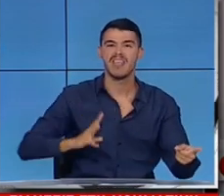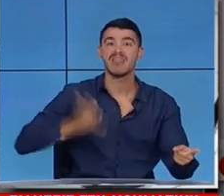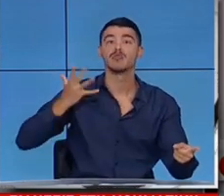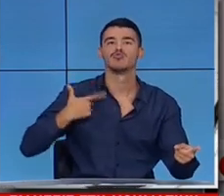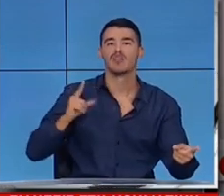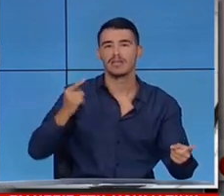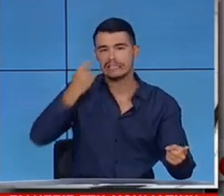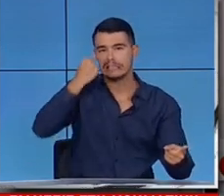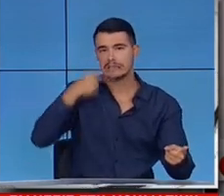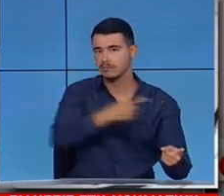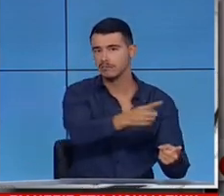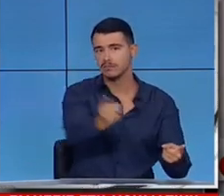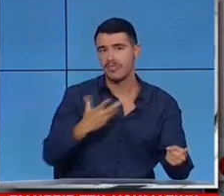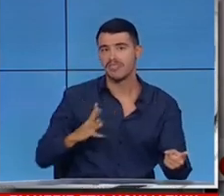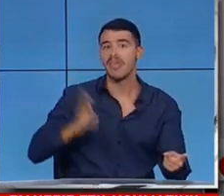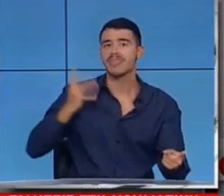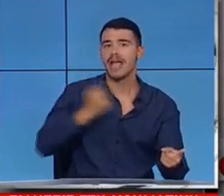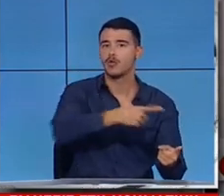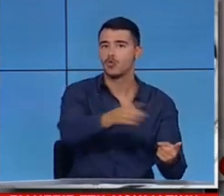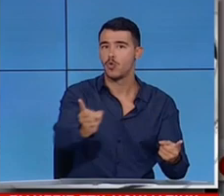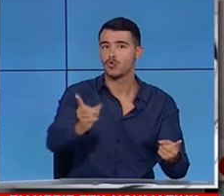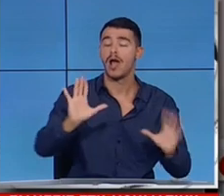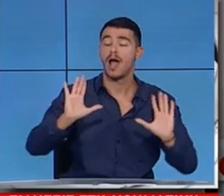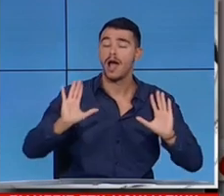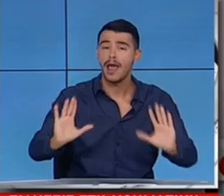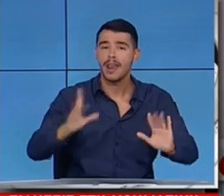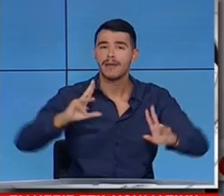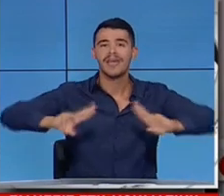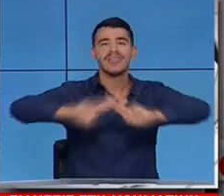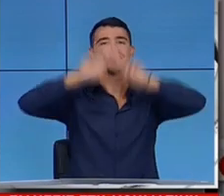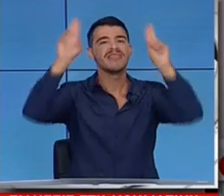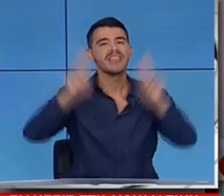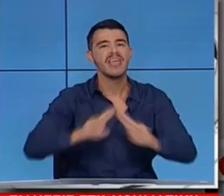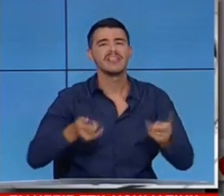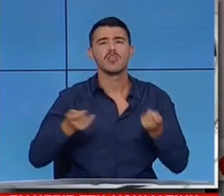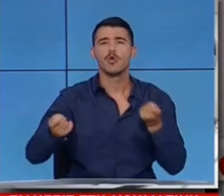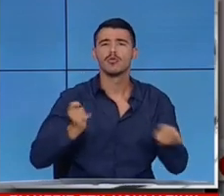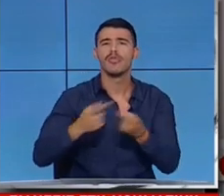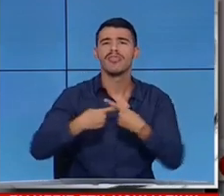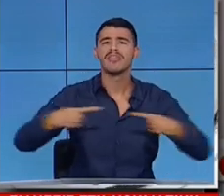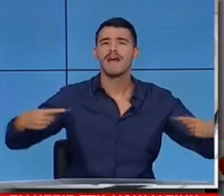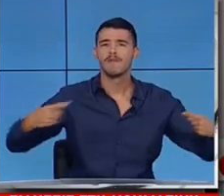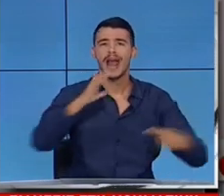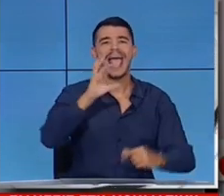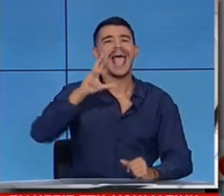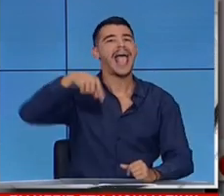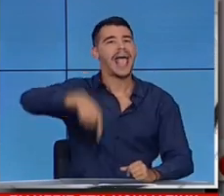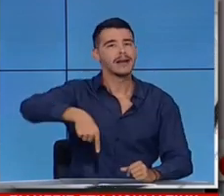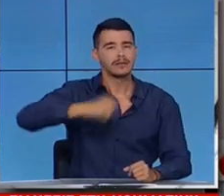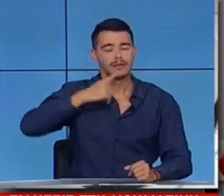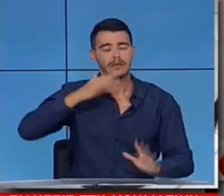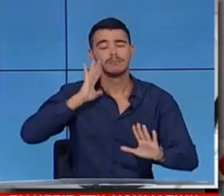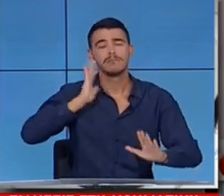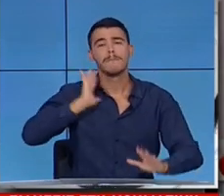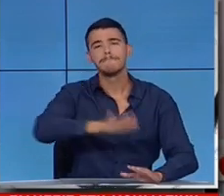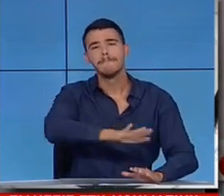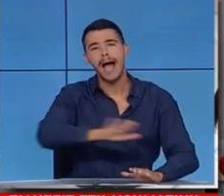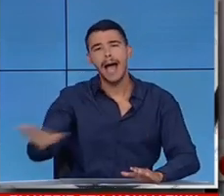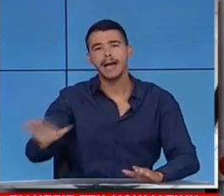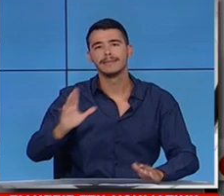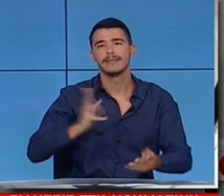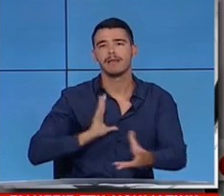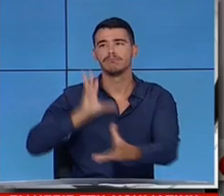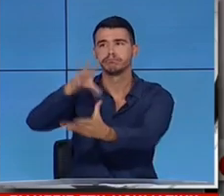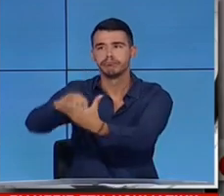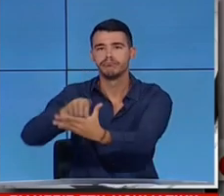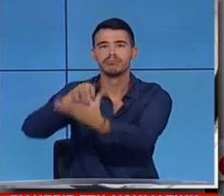έχει αποδείξει ότι και στα μεγάλα διεθνή γεγονότα είναι εκεί όταν άλλοι το θεωρούν πάρα πολύ κοστοβόρο για να έχουν